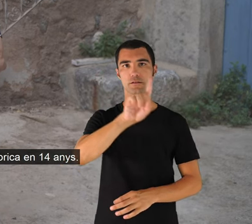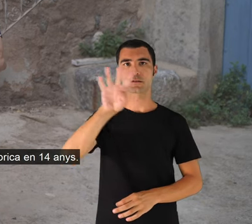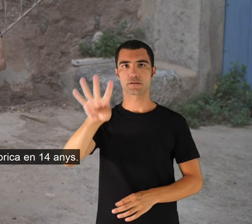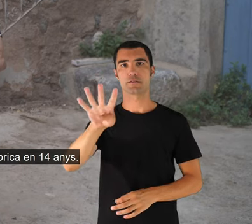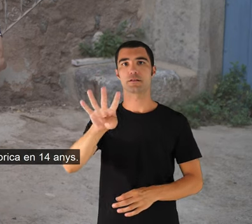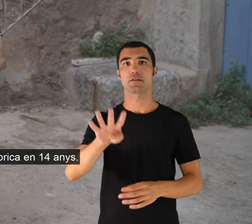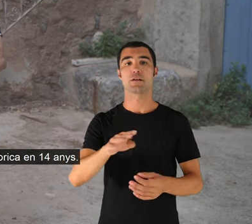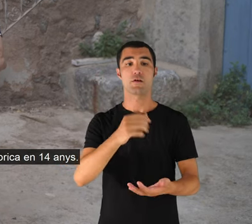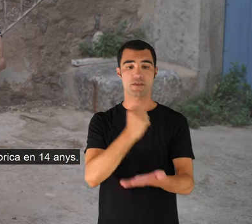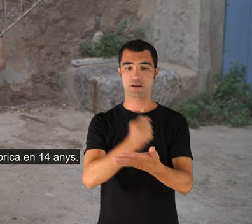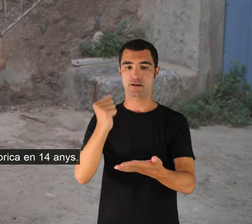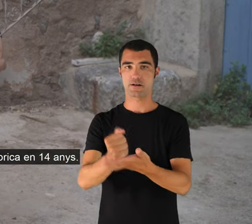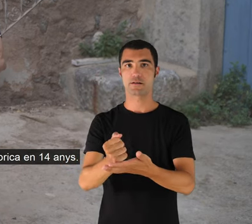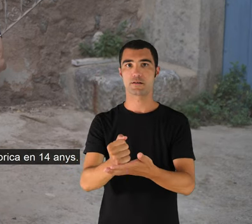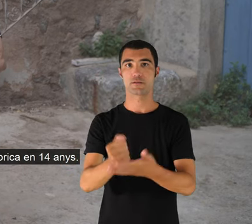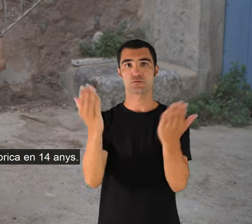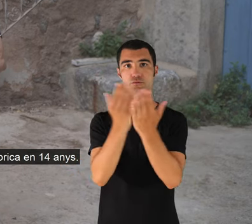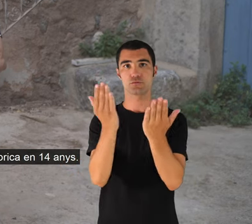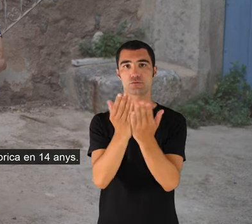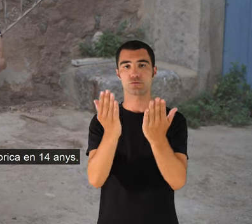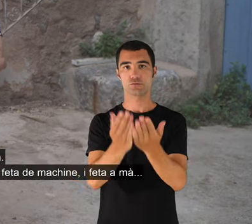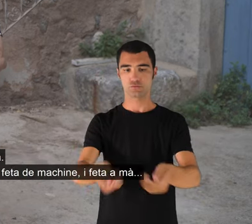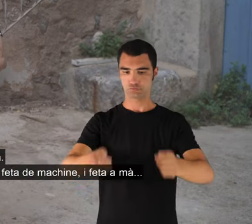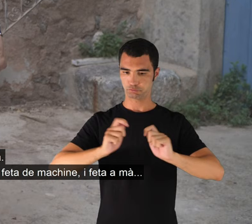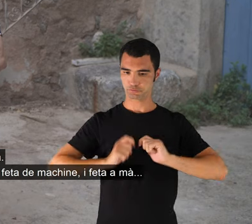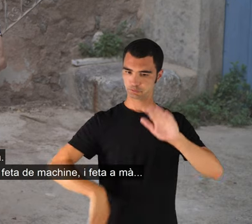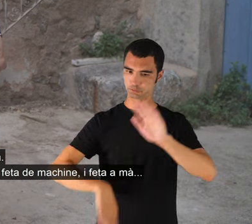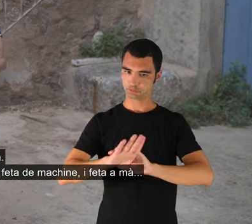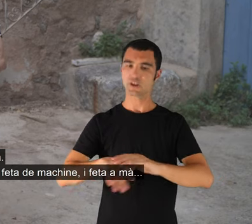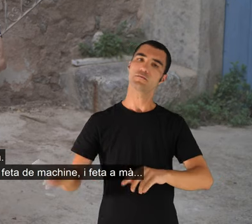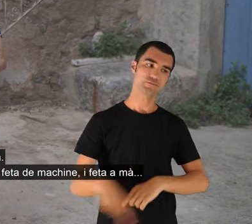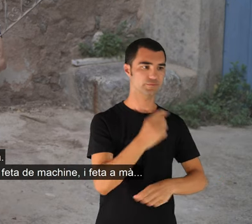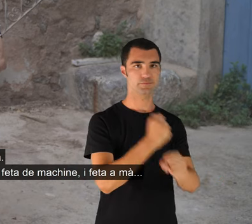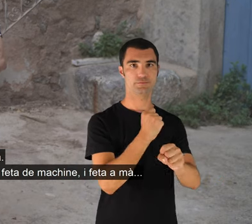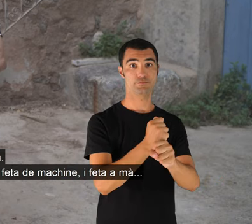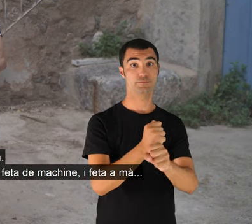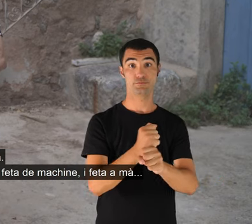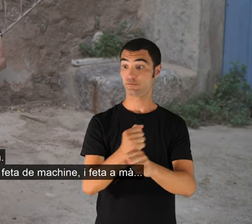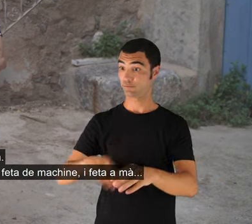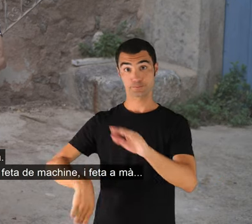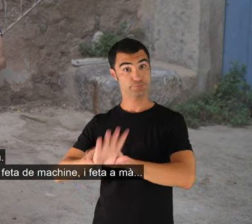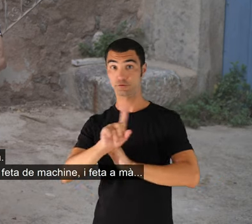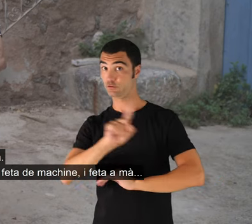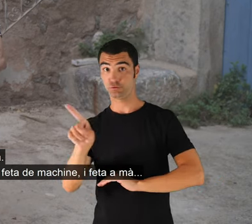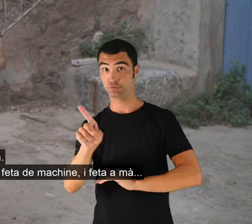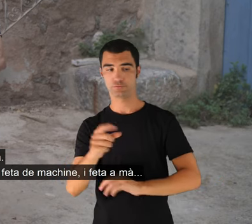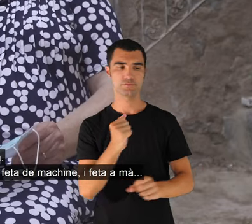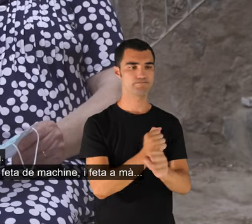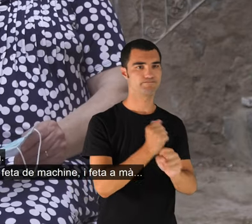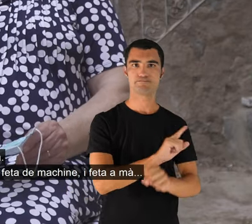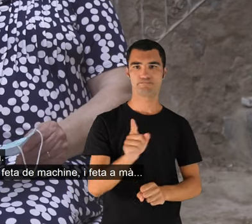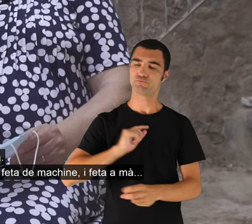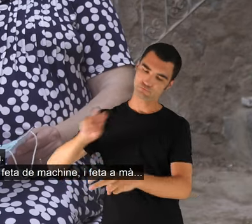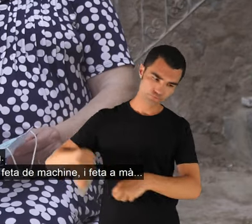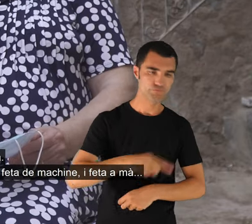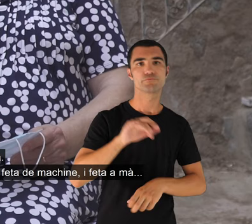el certificat d'estudis i vàrem poder anar a fer feina, perquè fins que no tenia el certificat no podies anar a fer feina, amb bicicleta. Quan